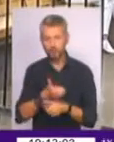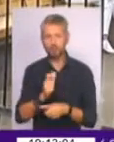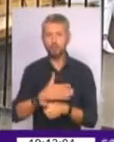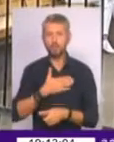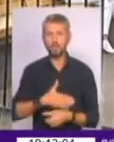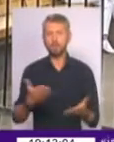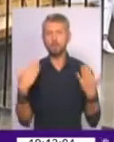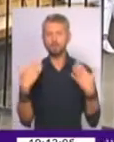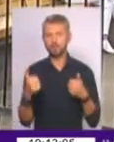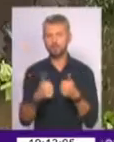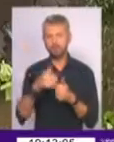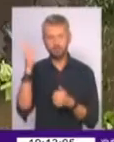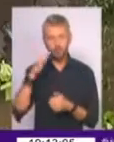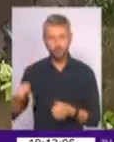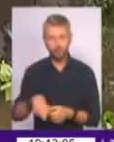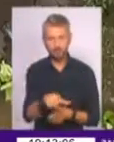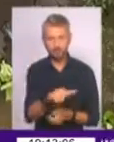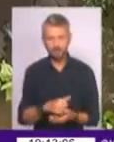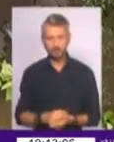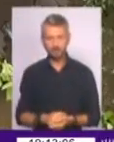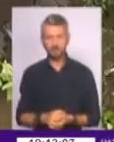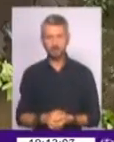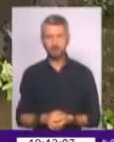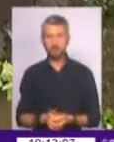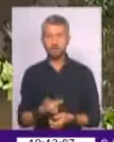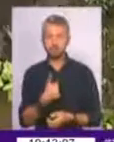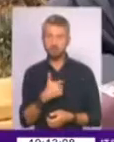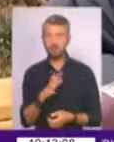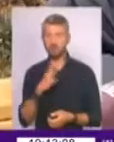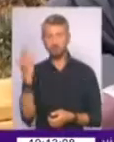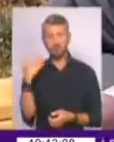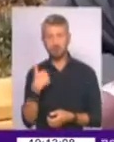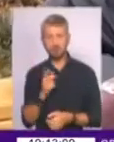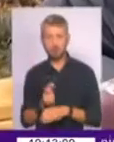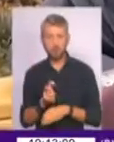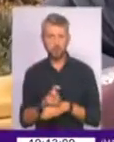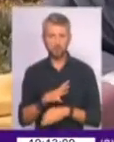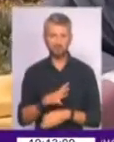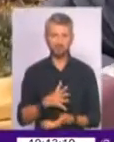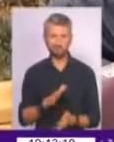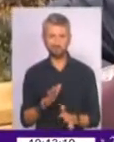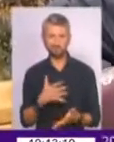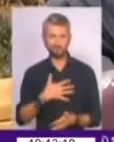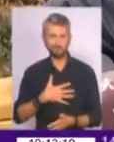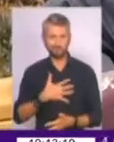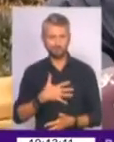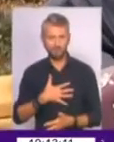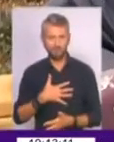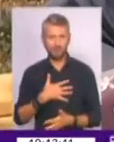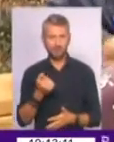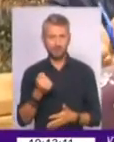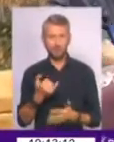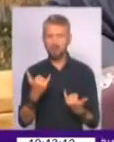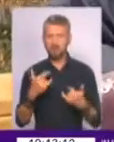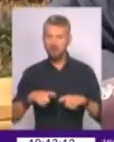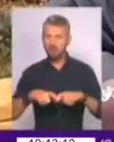приємно відпочивати біля води. Ну, я, в принципі, виходив тут, ну, не так було уютно. Із-за формату от